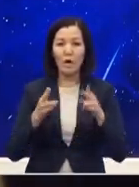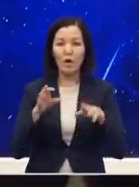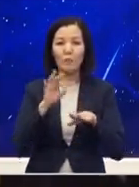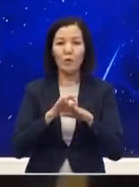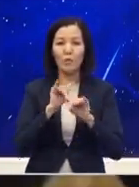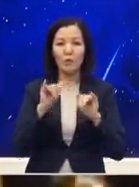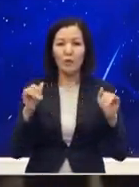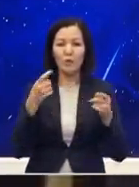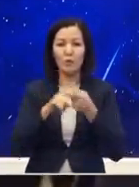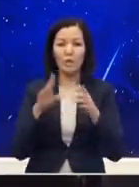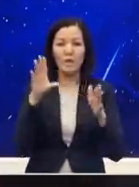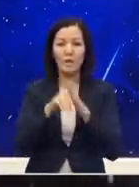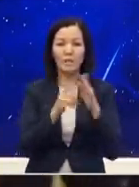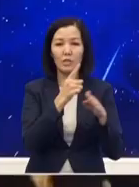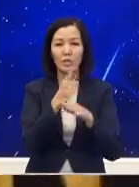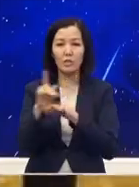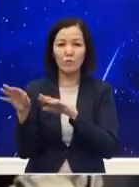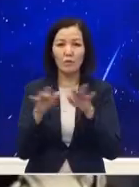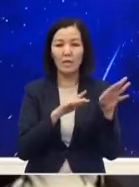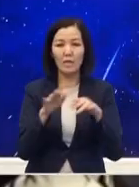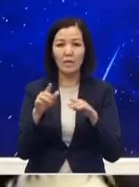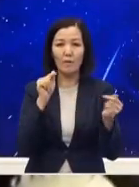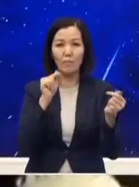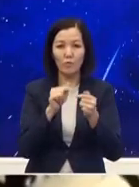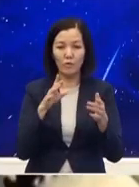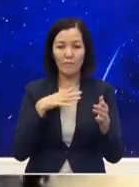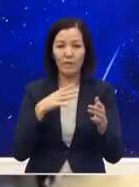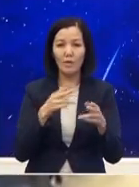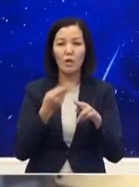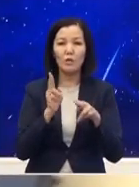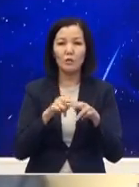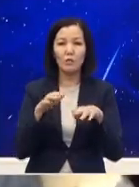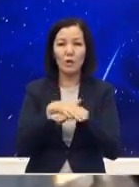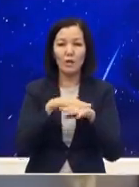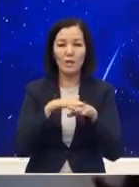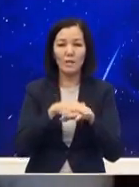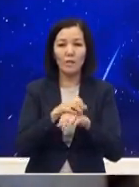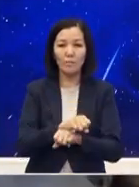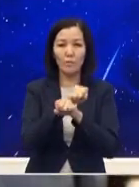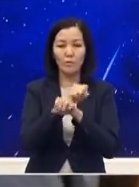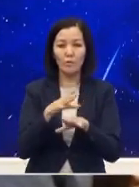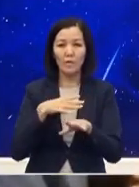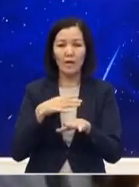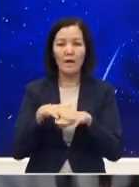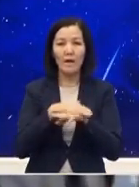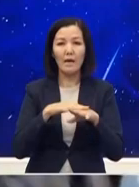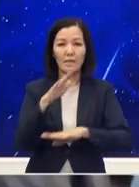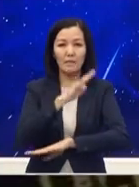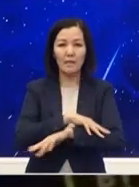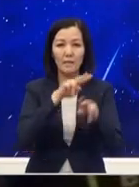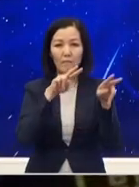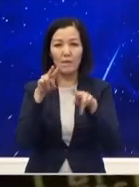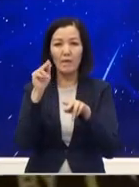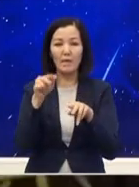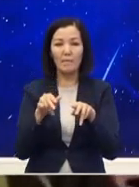таралуына байланысты енгізілген шектеу шараларына халық бой берер емес. Сол себепті жұрт орталық алаңда бас көтерді. Ал халықтың тәртібін бақылауға 2